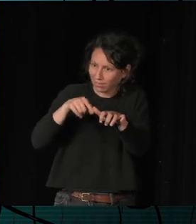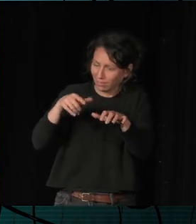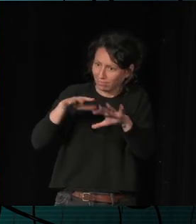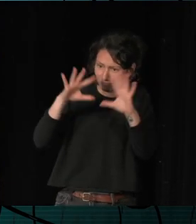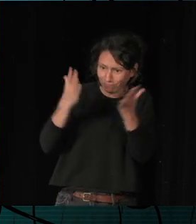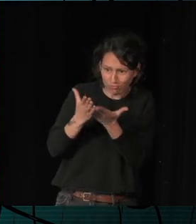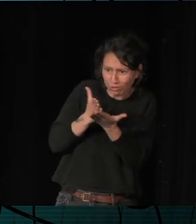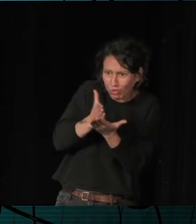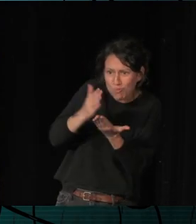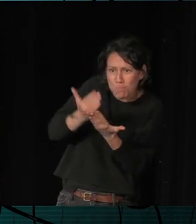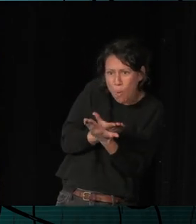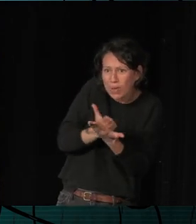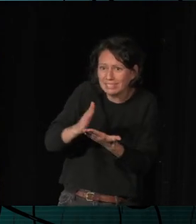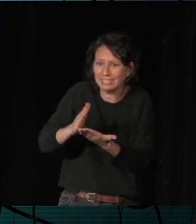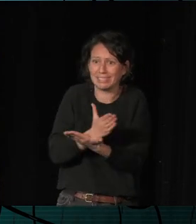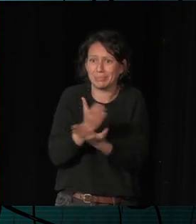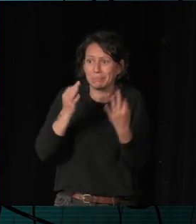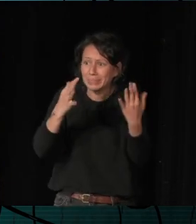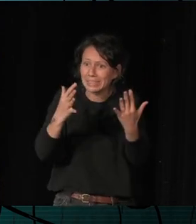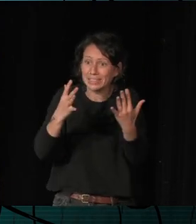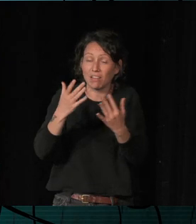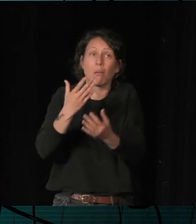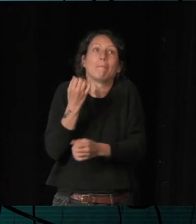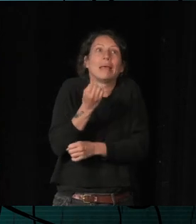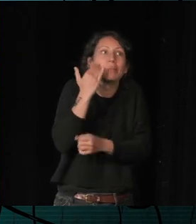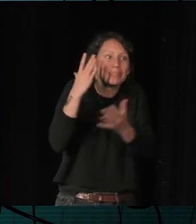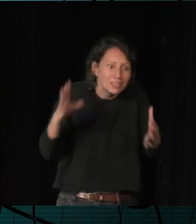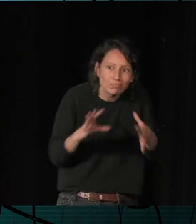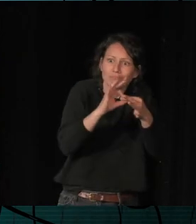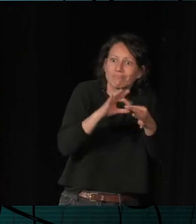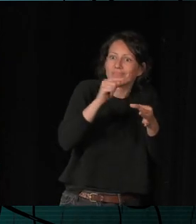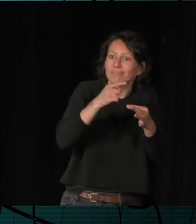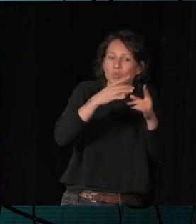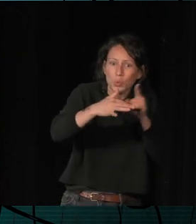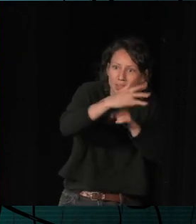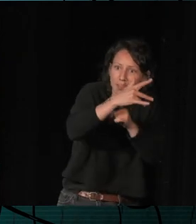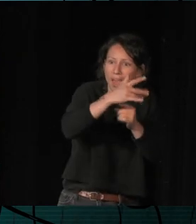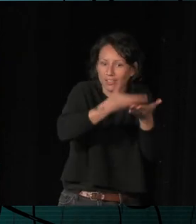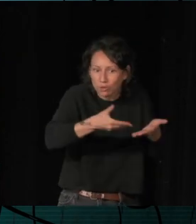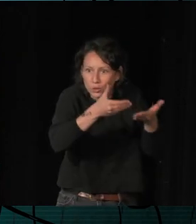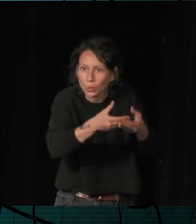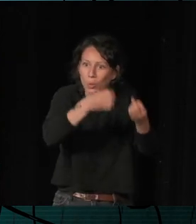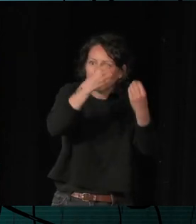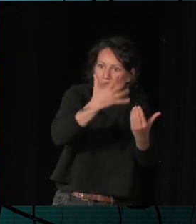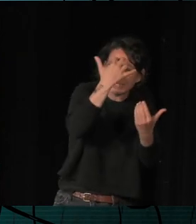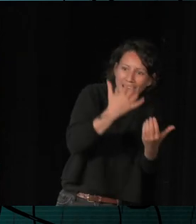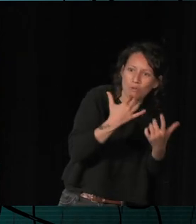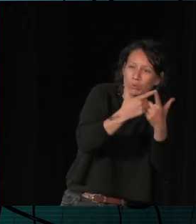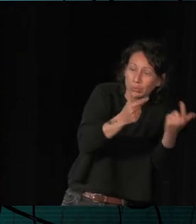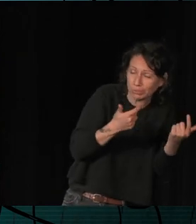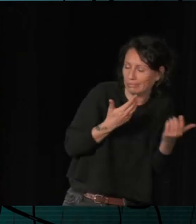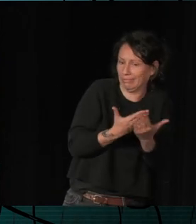à des sentiments, à la société, etc., etc. Et vu que le personnage, c'est c'est l'élément qui va interagir